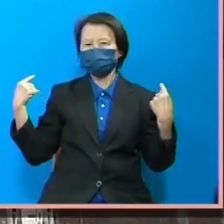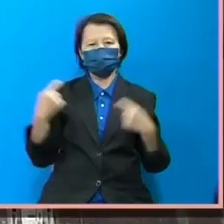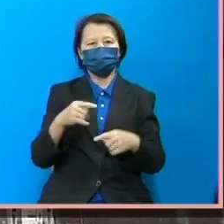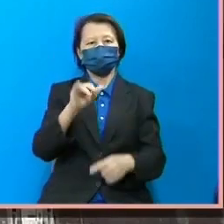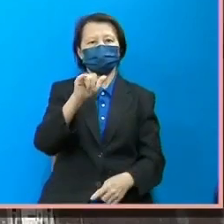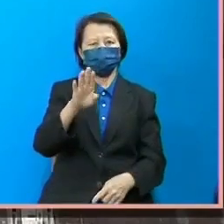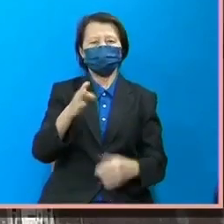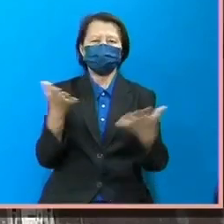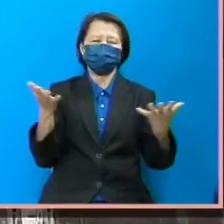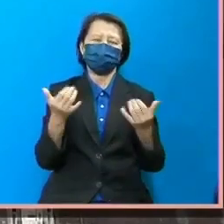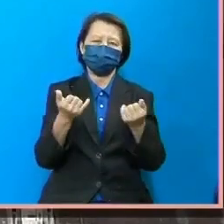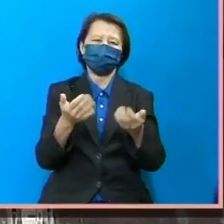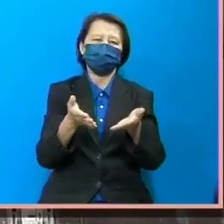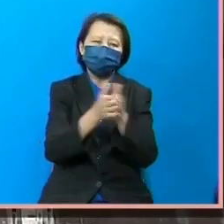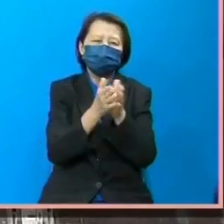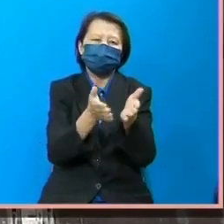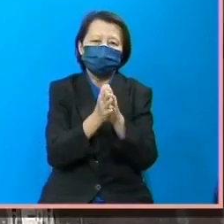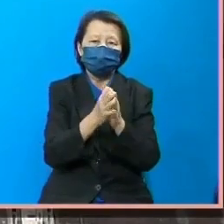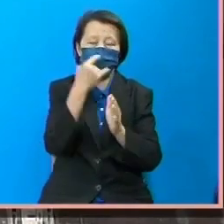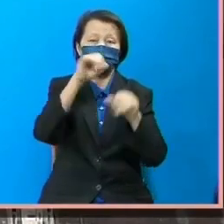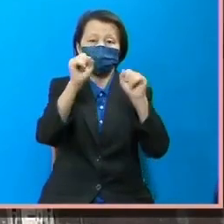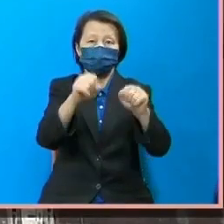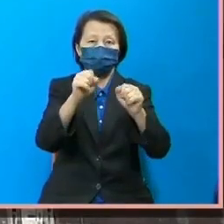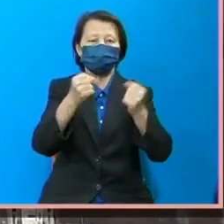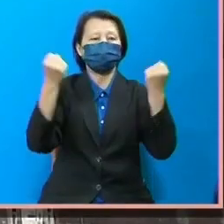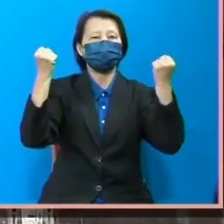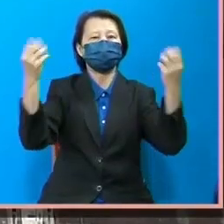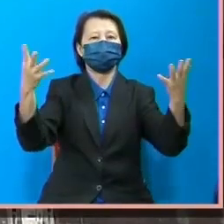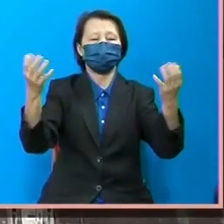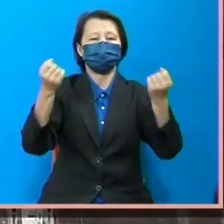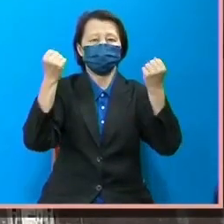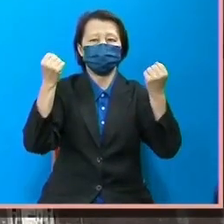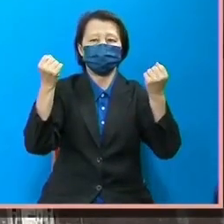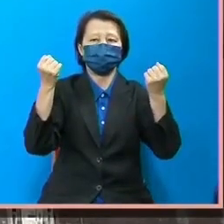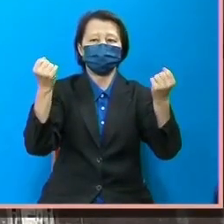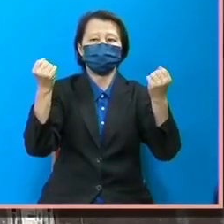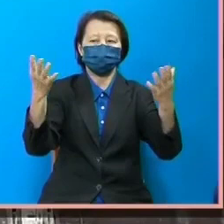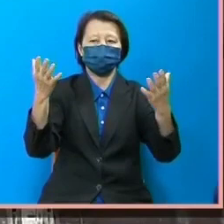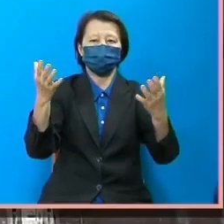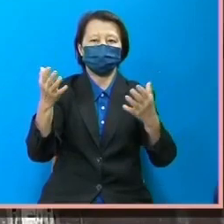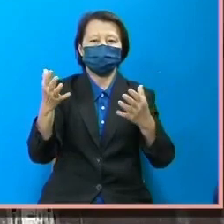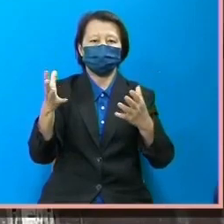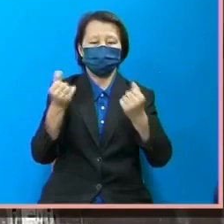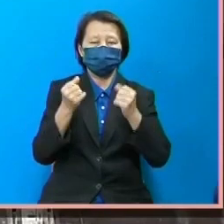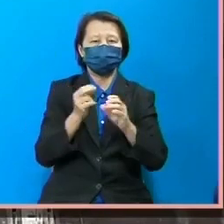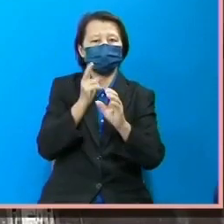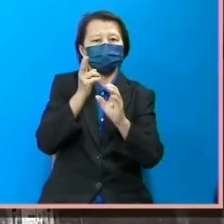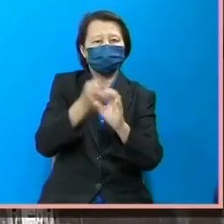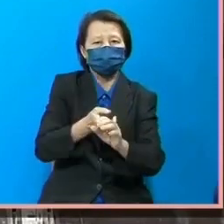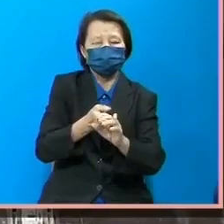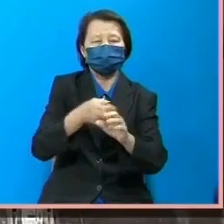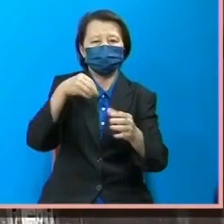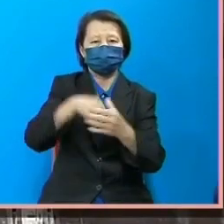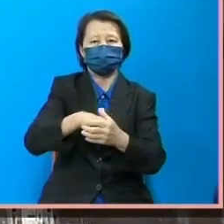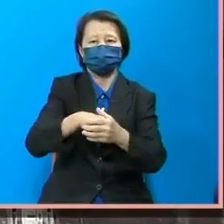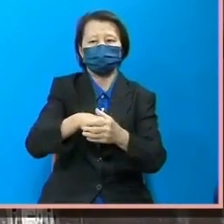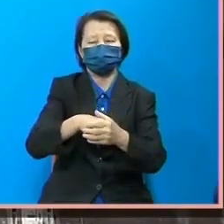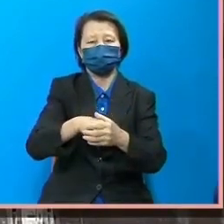berhormat untuk membolehkan lebih ramai mengambil bahagian